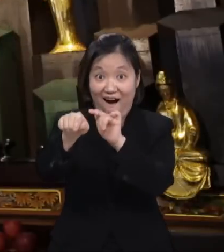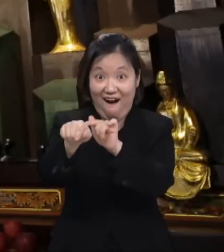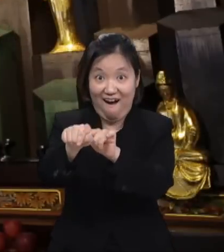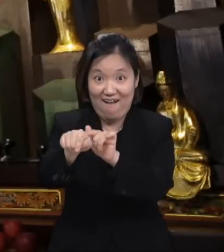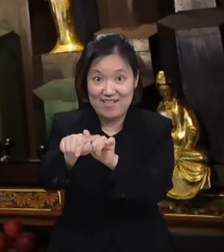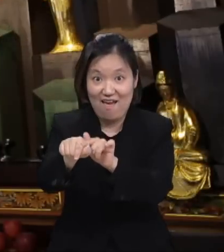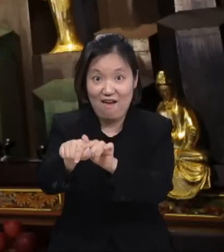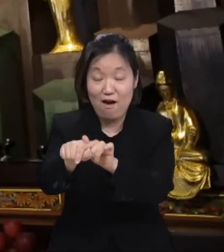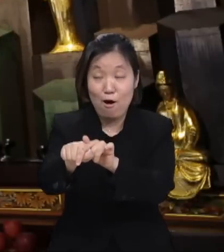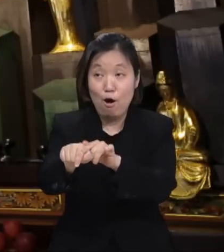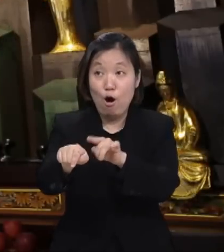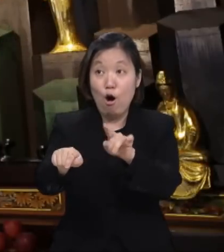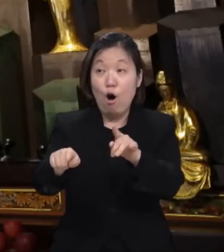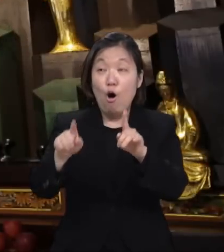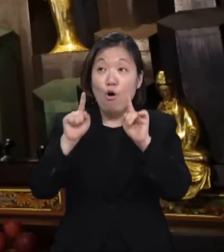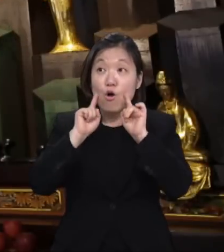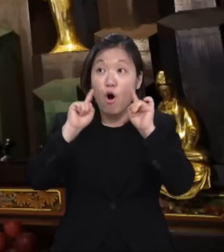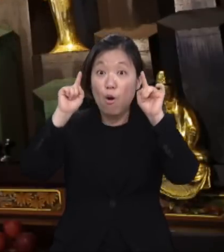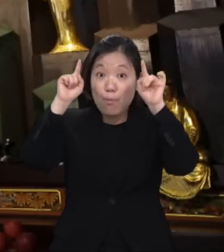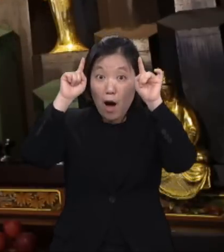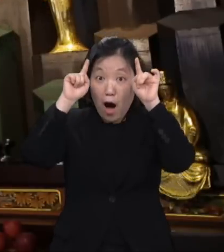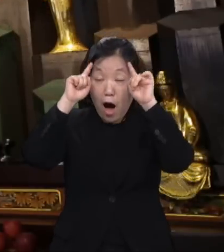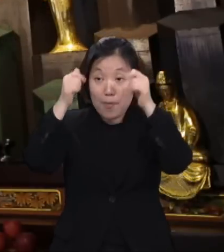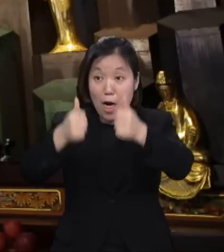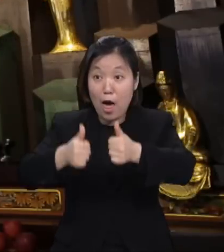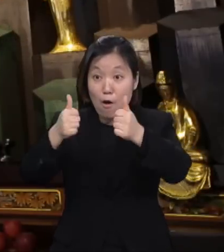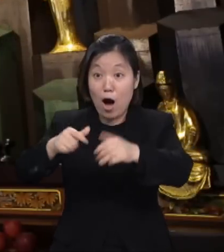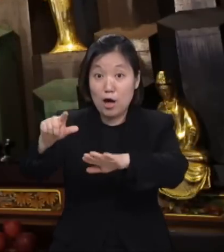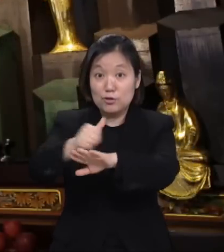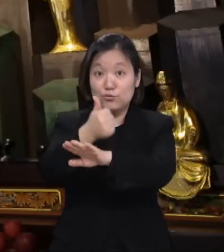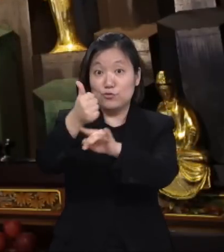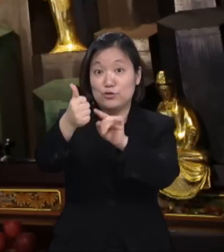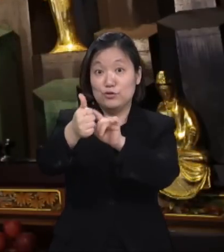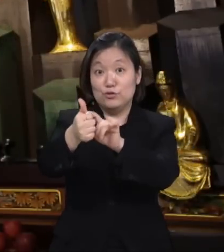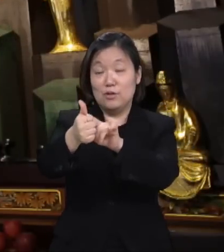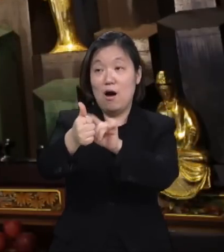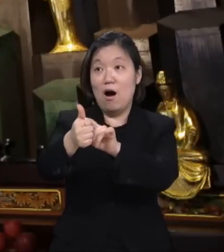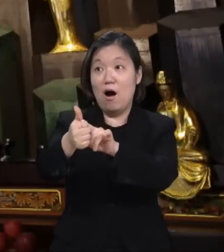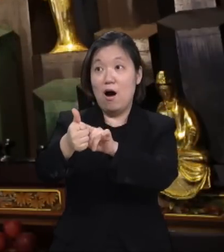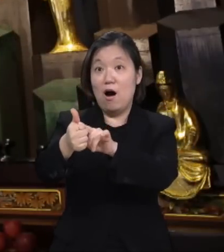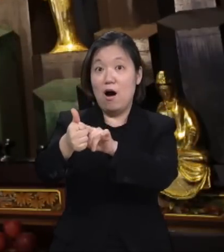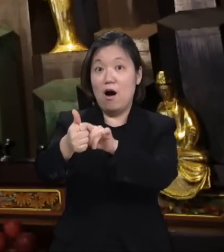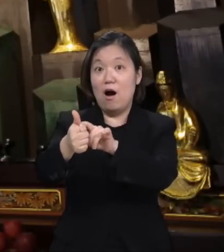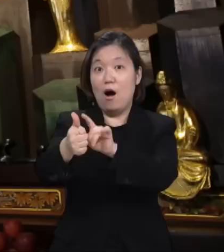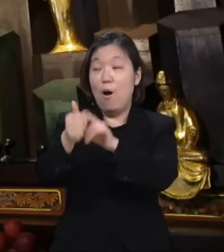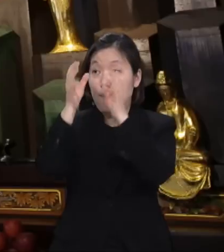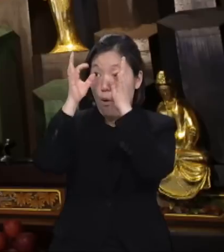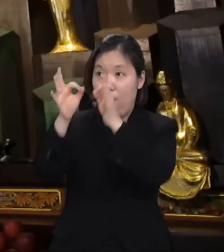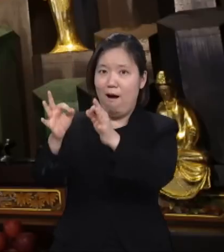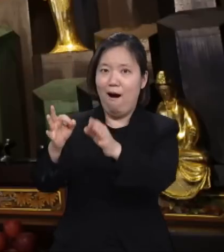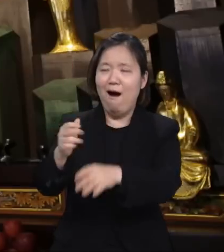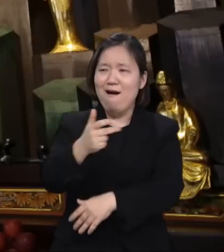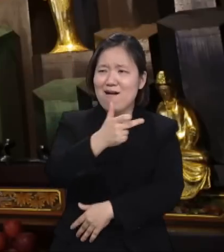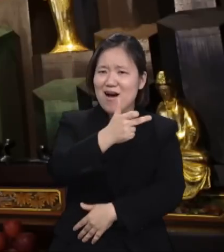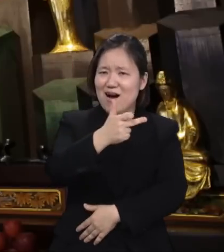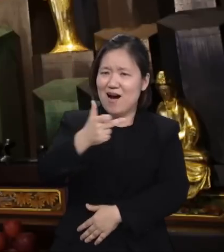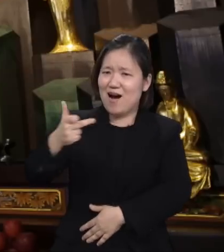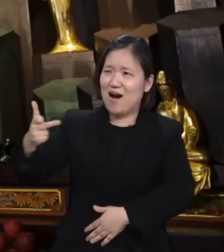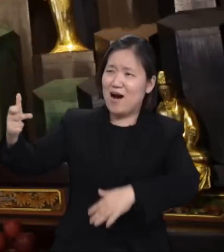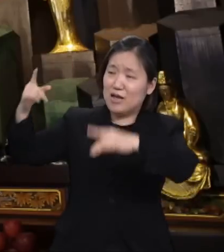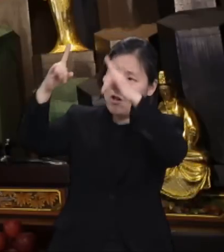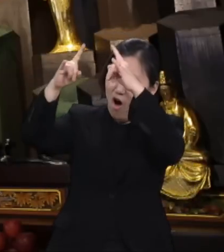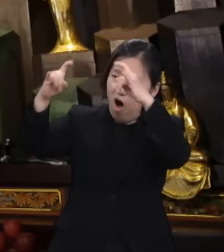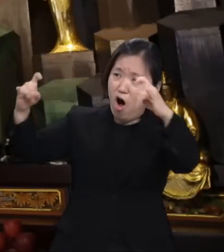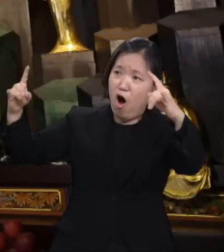염라대왕 궁전이 다 보이는데 으리으리한 기와집에 엄청나게 큰 거대한